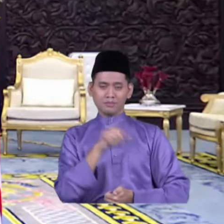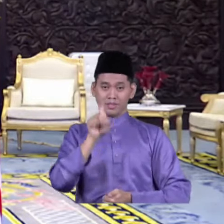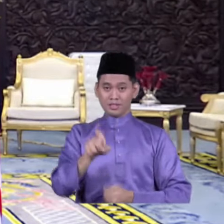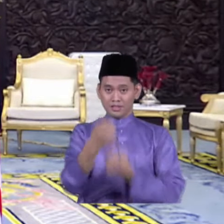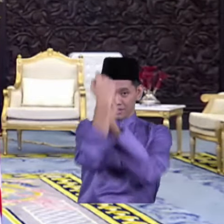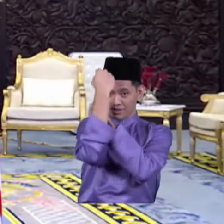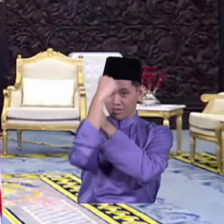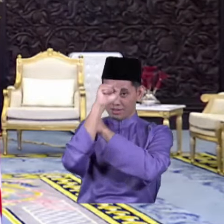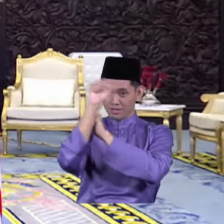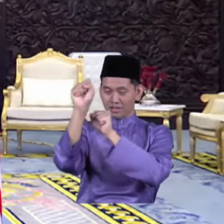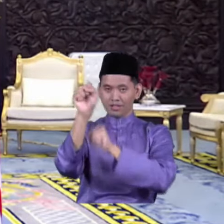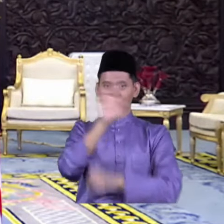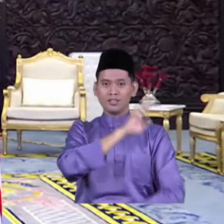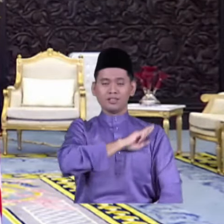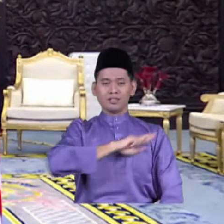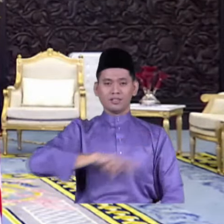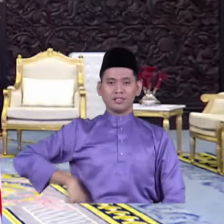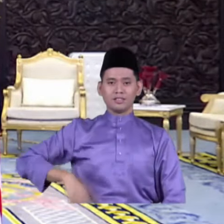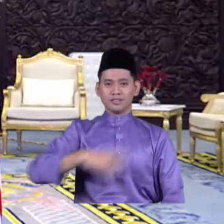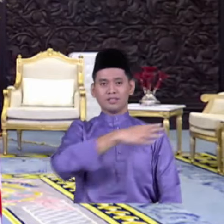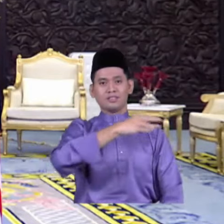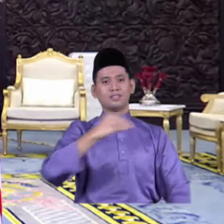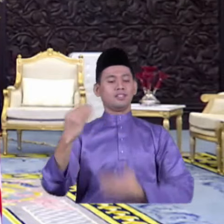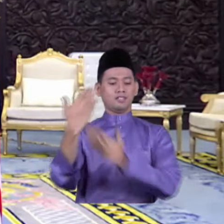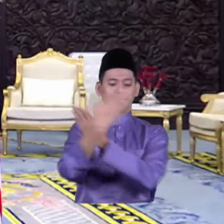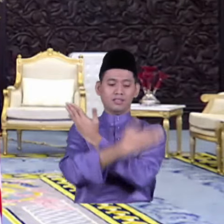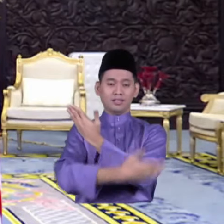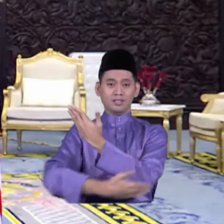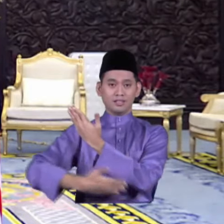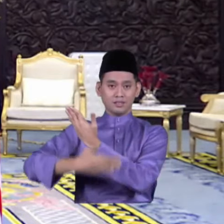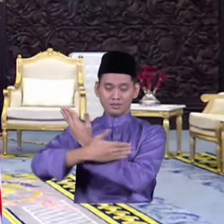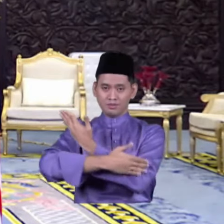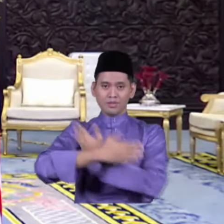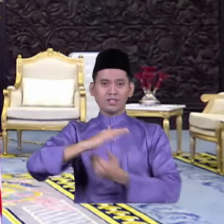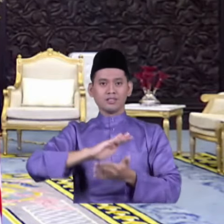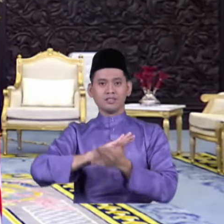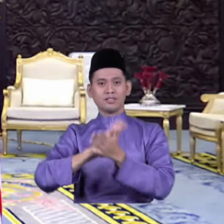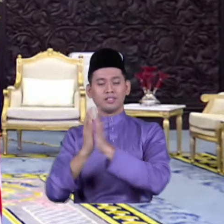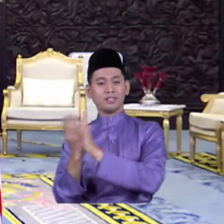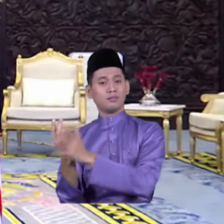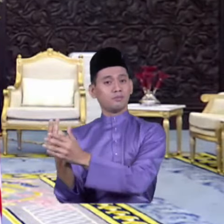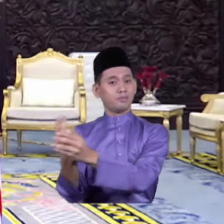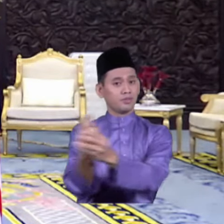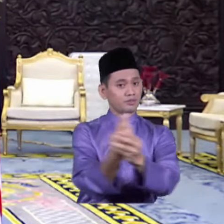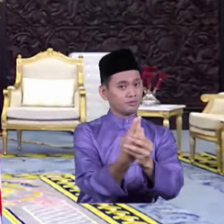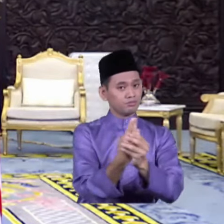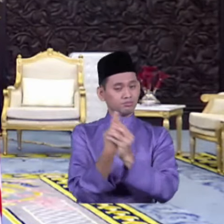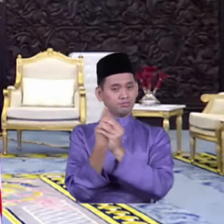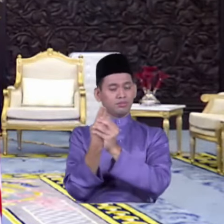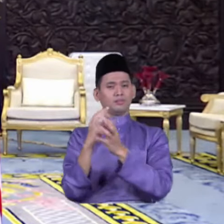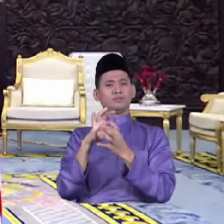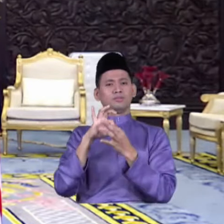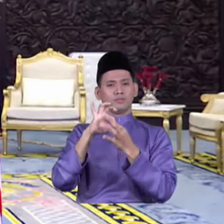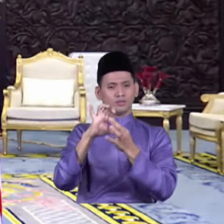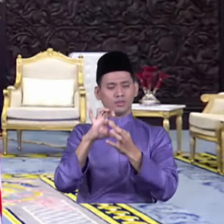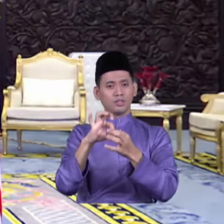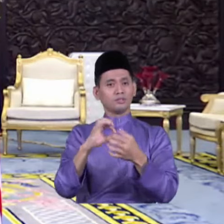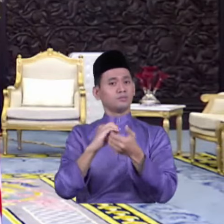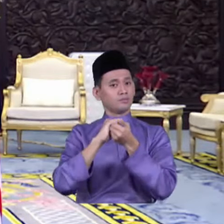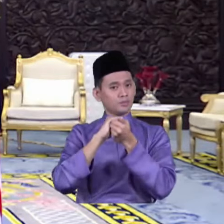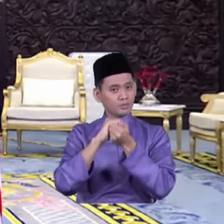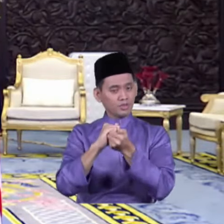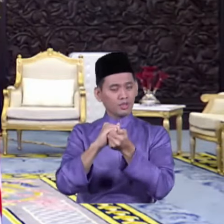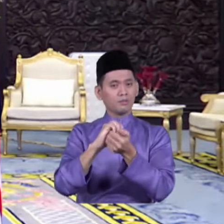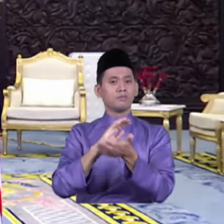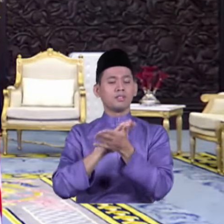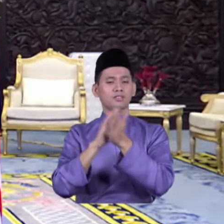dan negara sebagai landasan pencetus perpaduannya utuh untuk dijadikan bakalan bagi